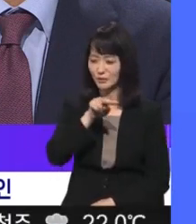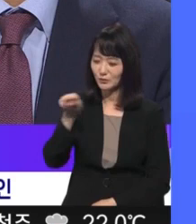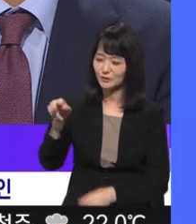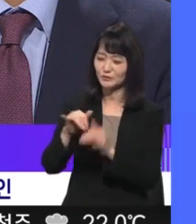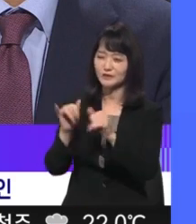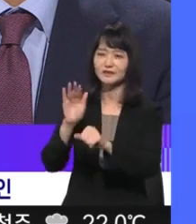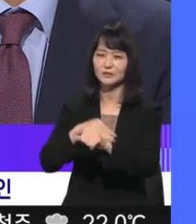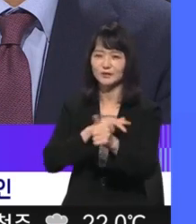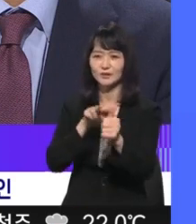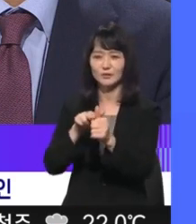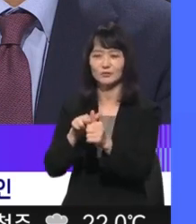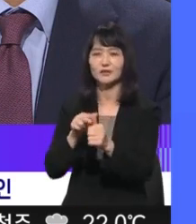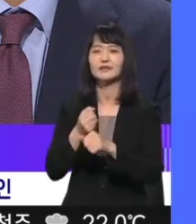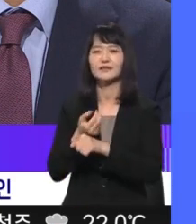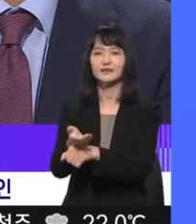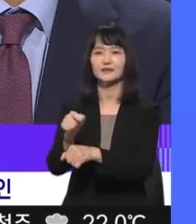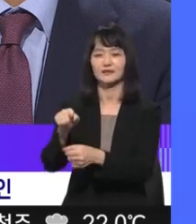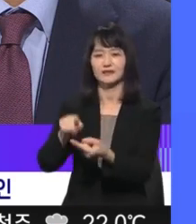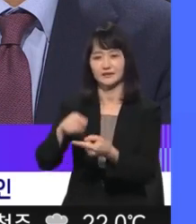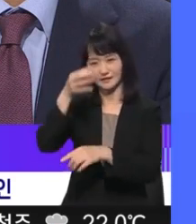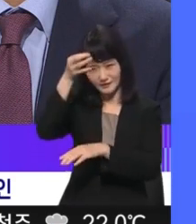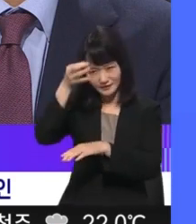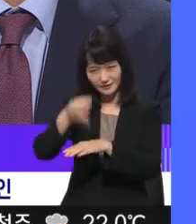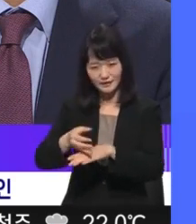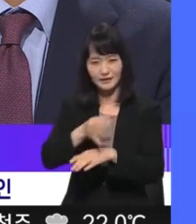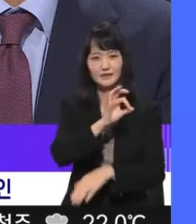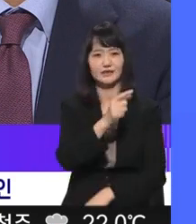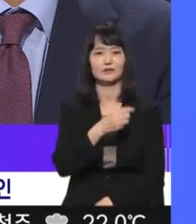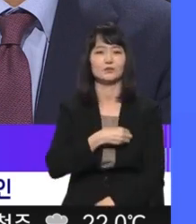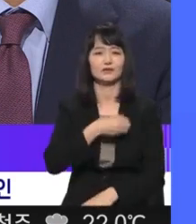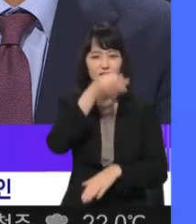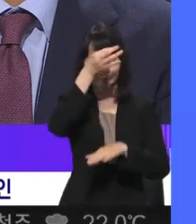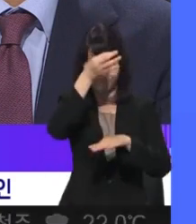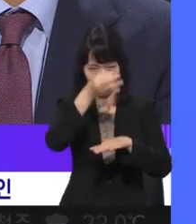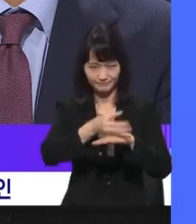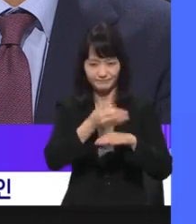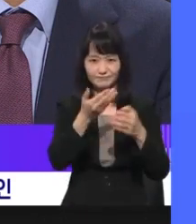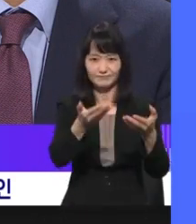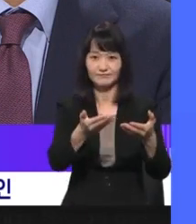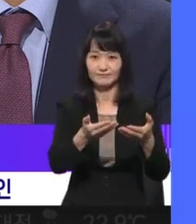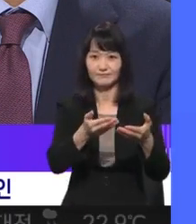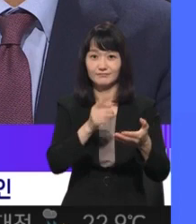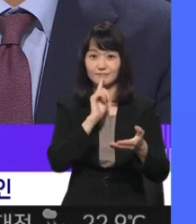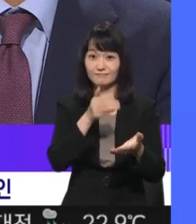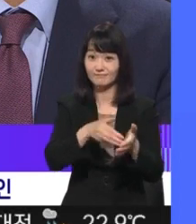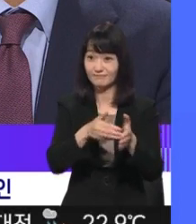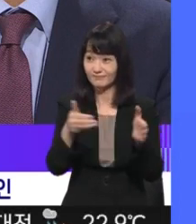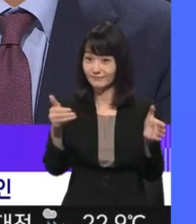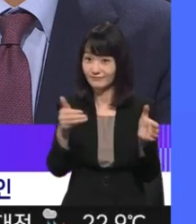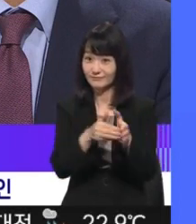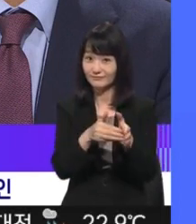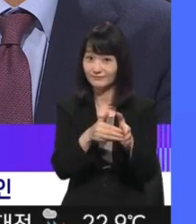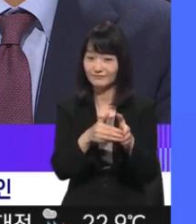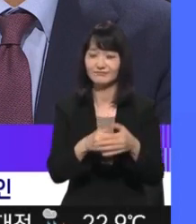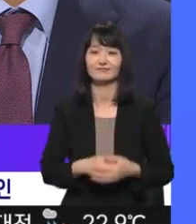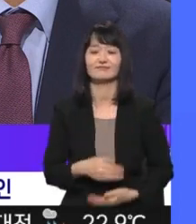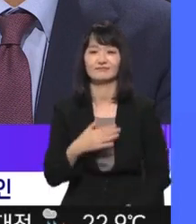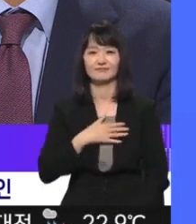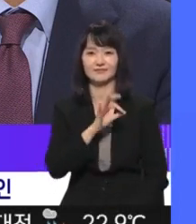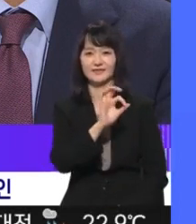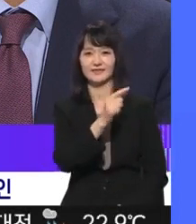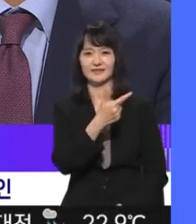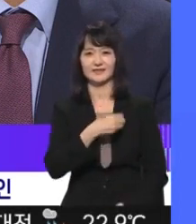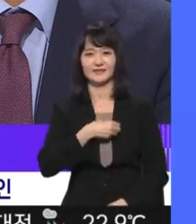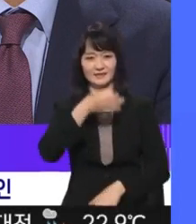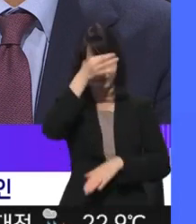됐기 때문에 이즈를 사과 드립니다 안철수 온 에게도 사과드리고 요 예 닦은 나셨나요 빨 제가 더 앉혀 함께 도